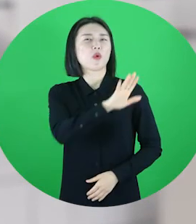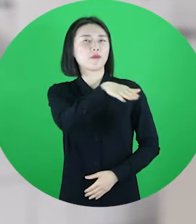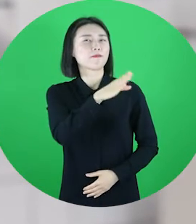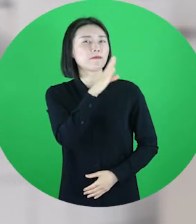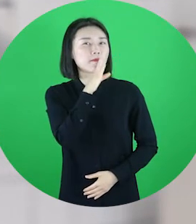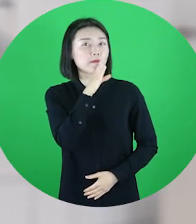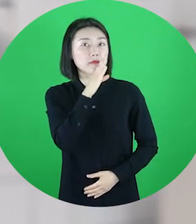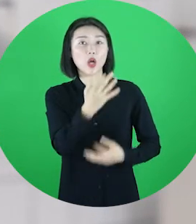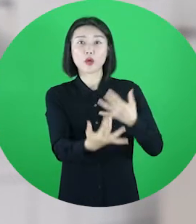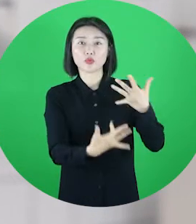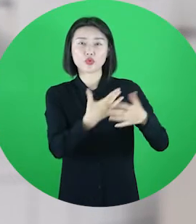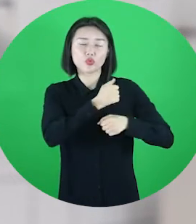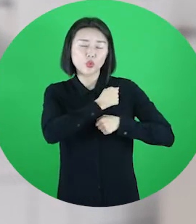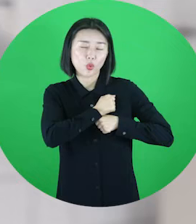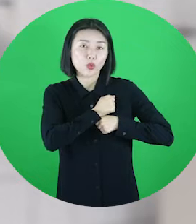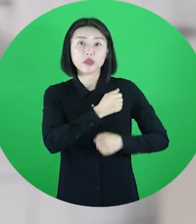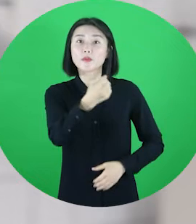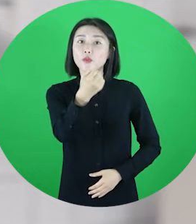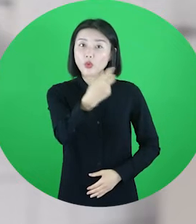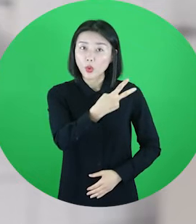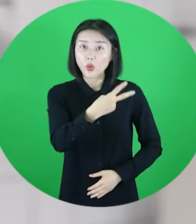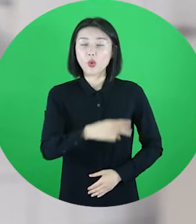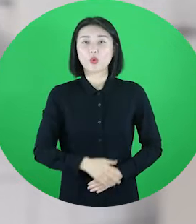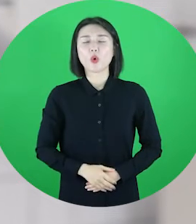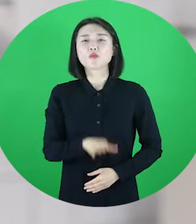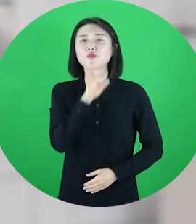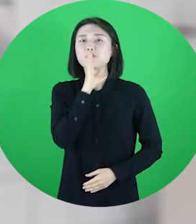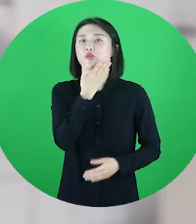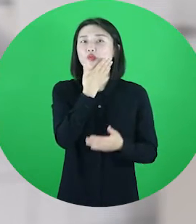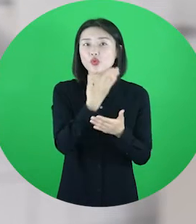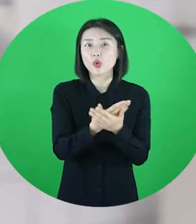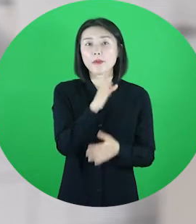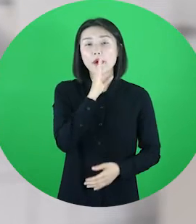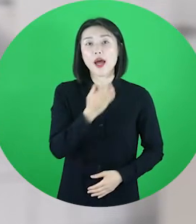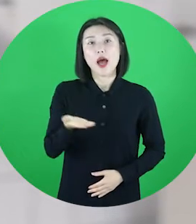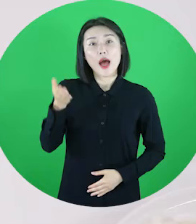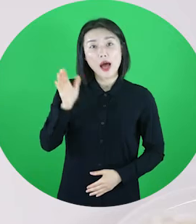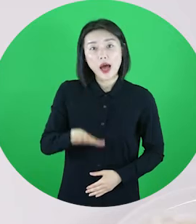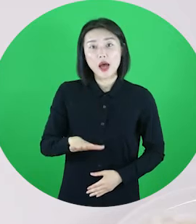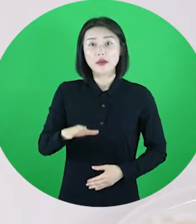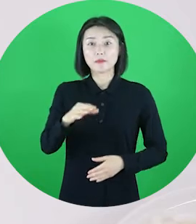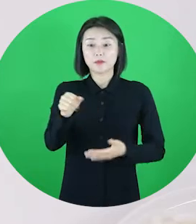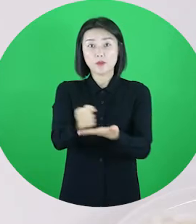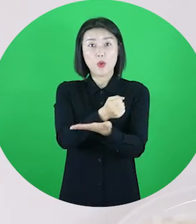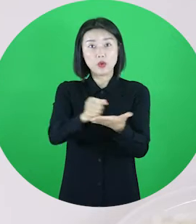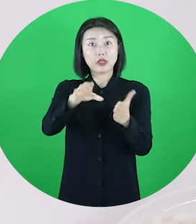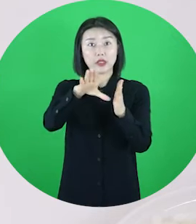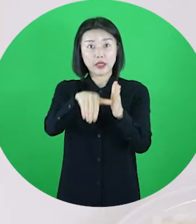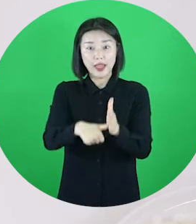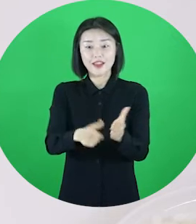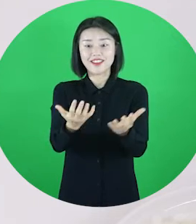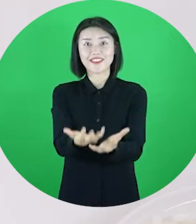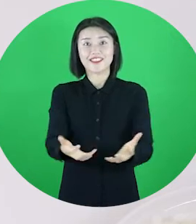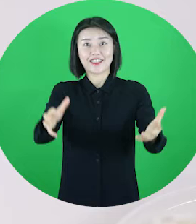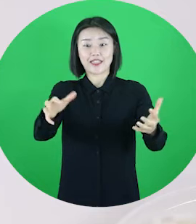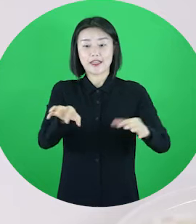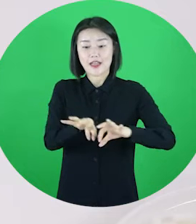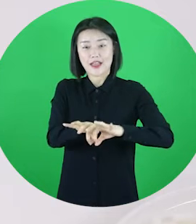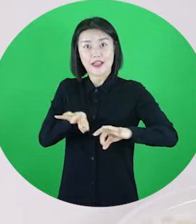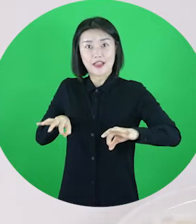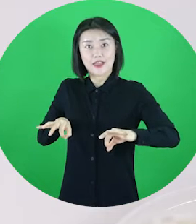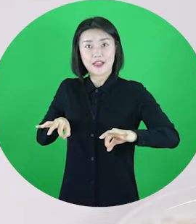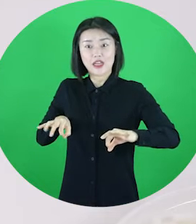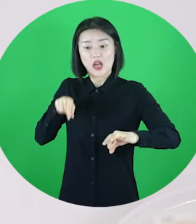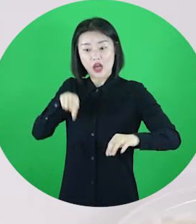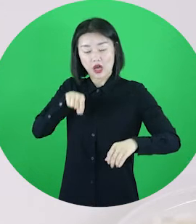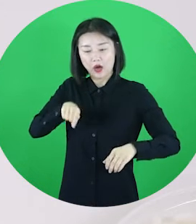우리 불도 조심해야 되는 것도 맞고, 물론 중요하지만 우리 볶음 요리를 하면서 이 궁중 팬의